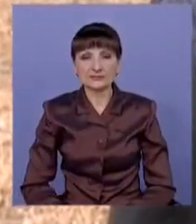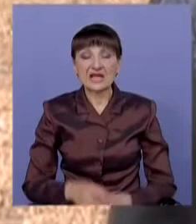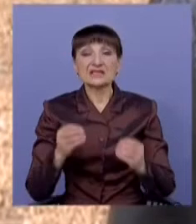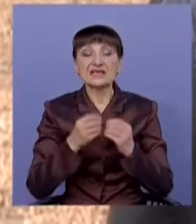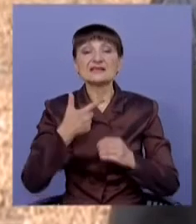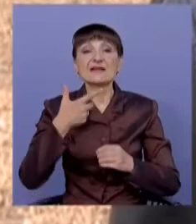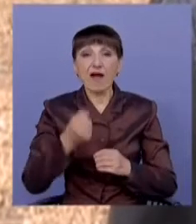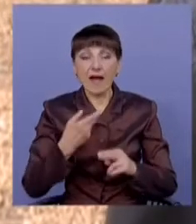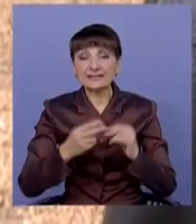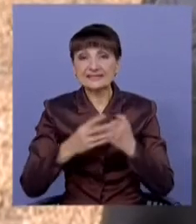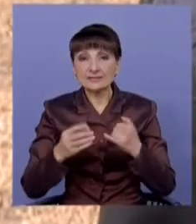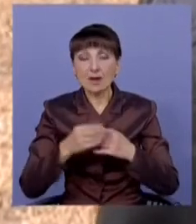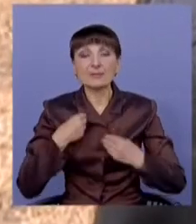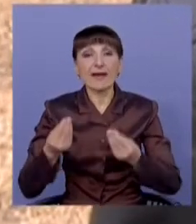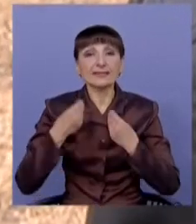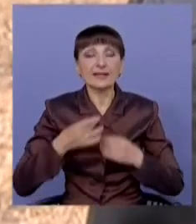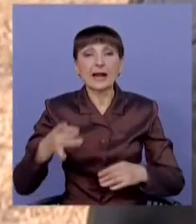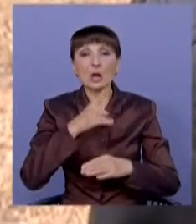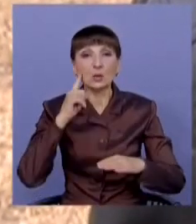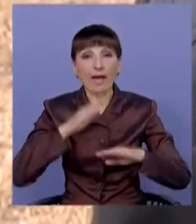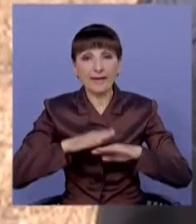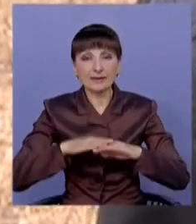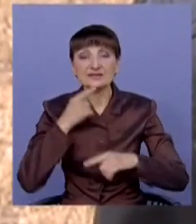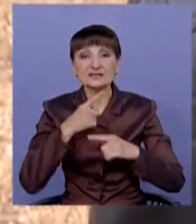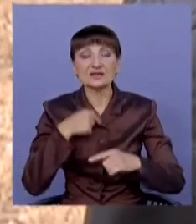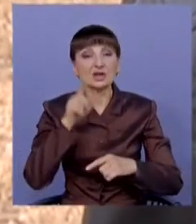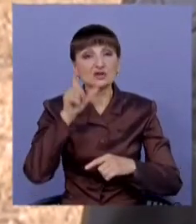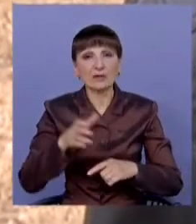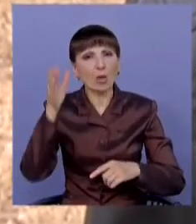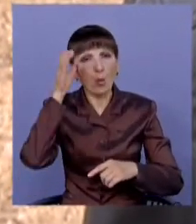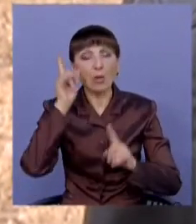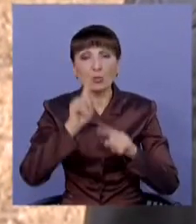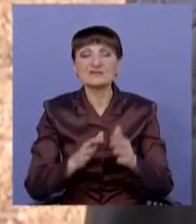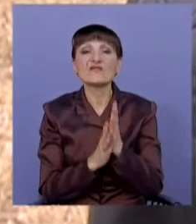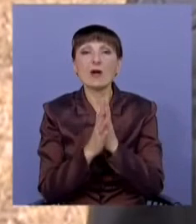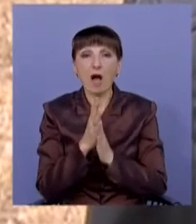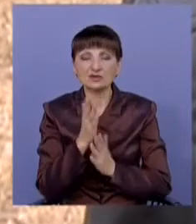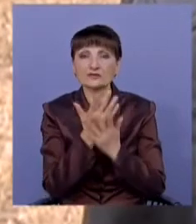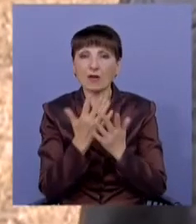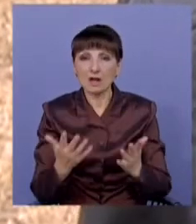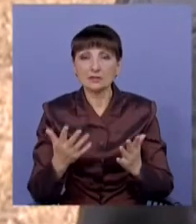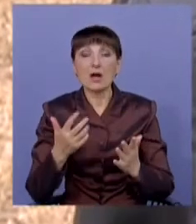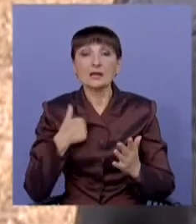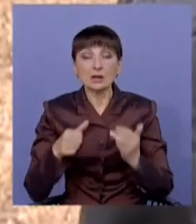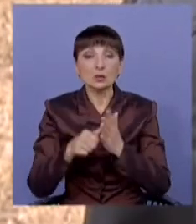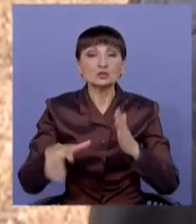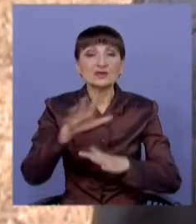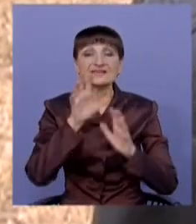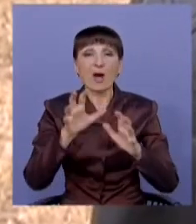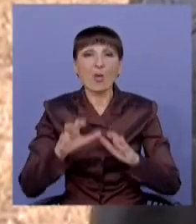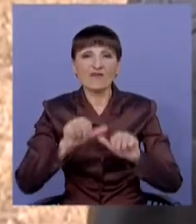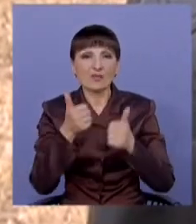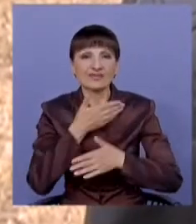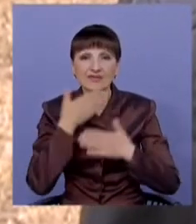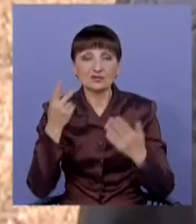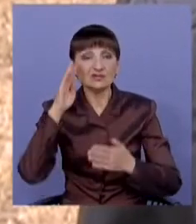10 гектаров этой земли мне отдал районный аким. Сказал, что я человек науки и чтобы выращивал здесь культуры. Я этот участок не узаконил. Сейчас